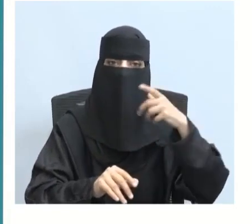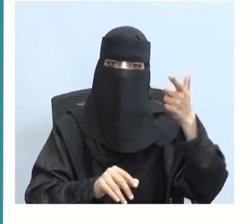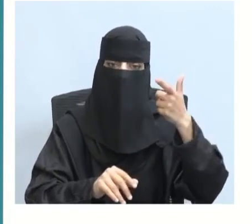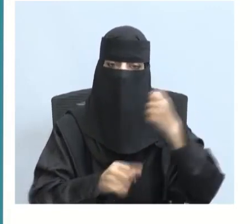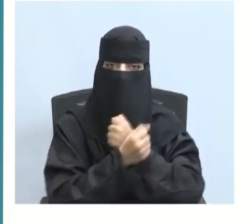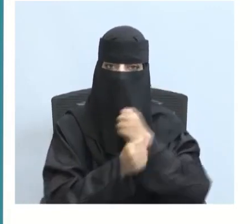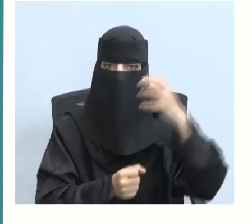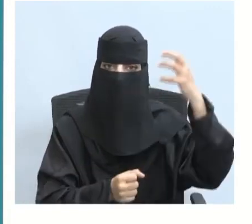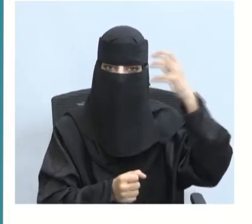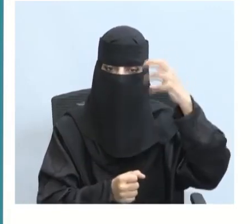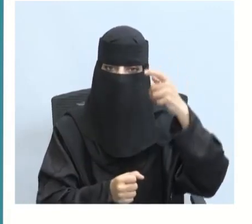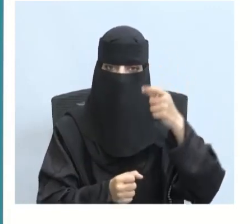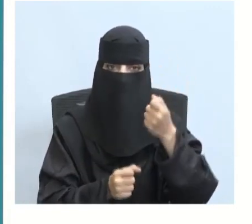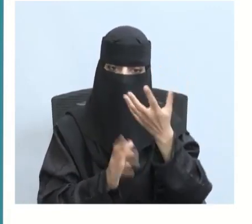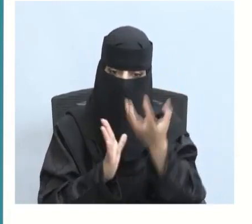باقل